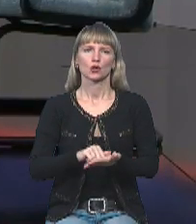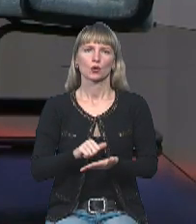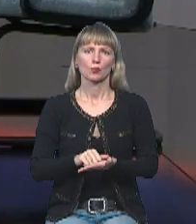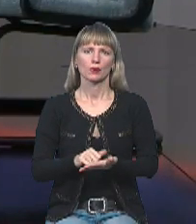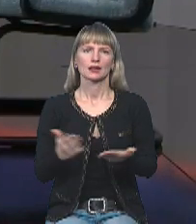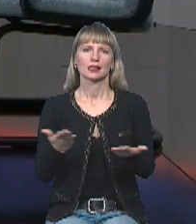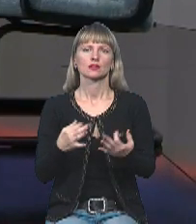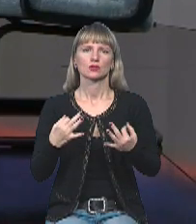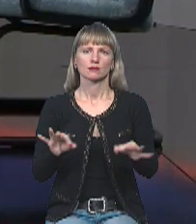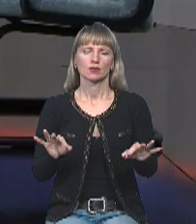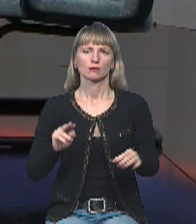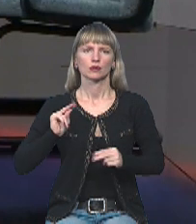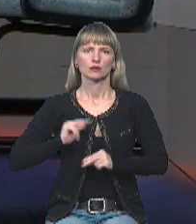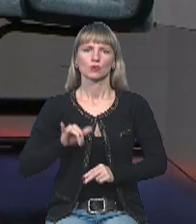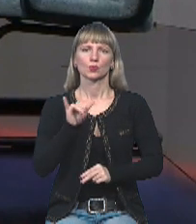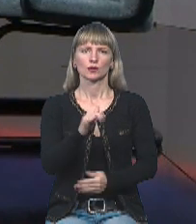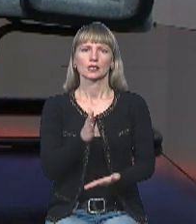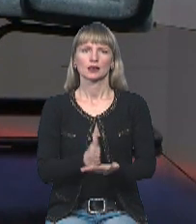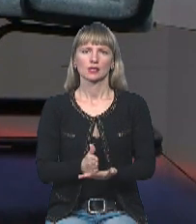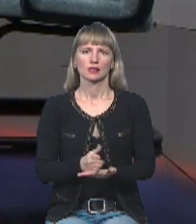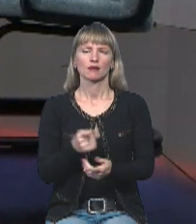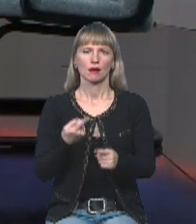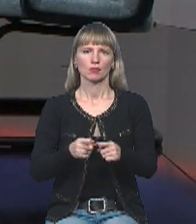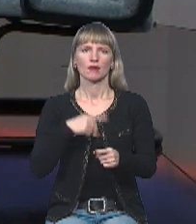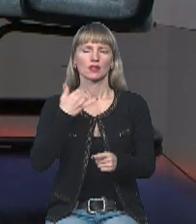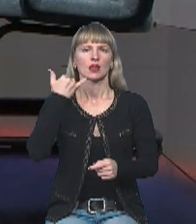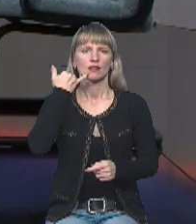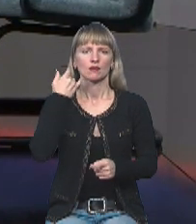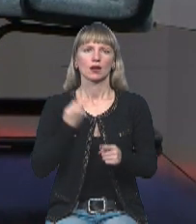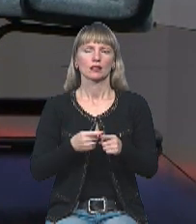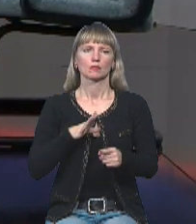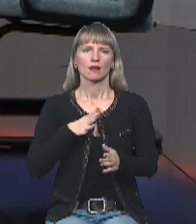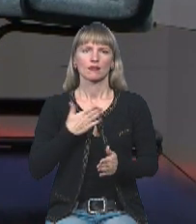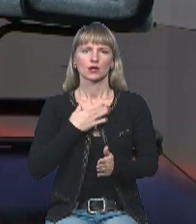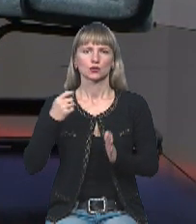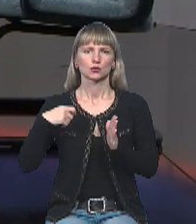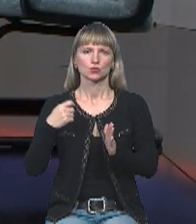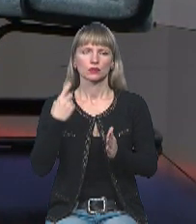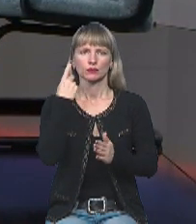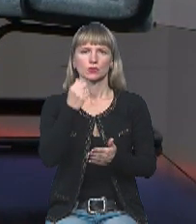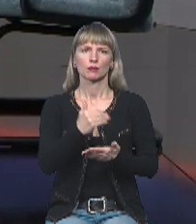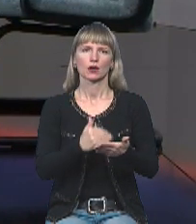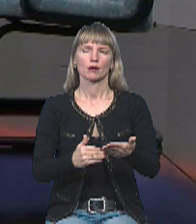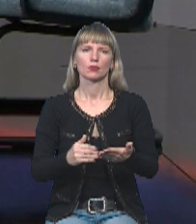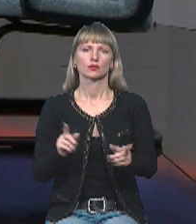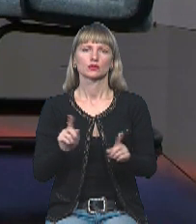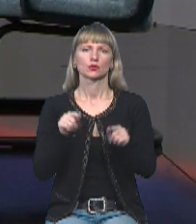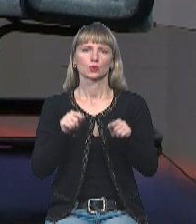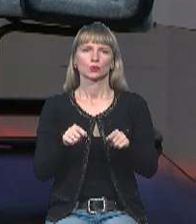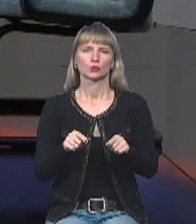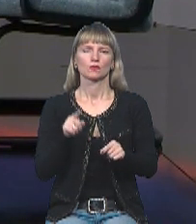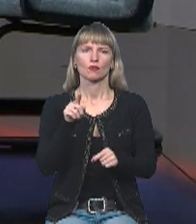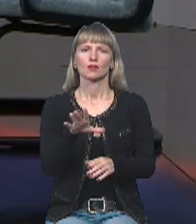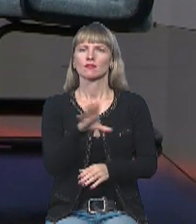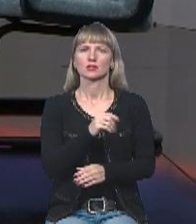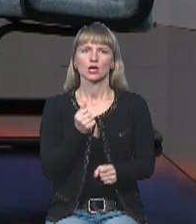документи, які дозволяють працювати, у них є. Вона про це говорить телефоном, це було в нашому сюжеті інформаційної програми, що тут вони все